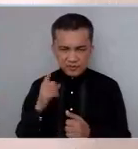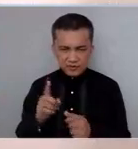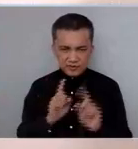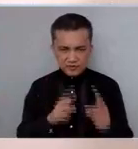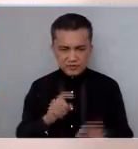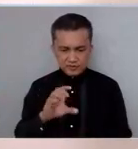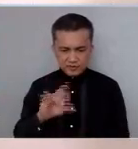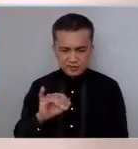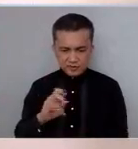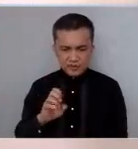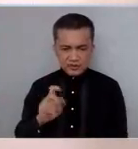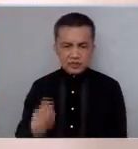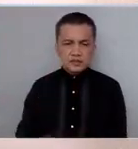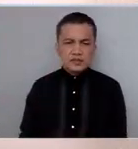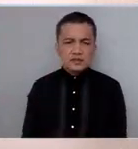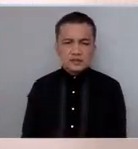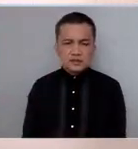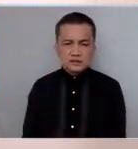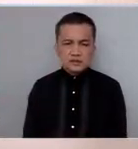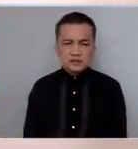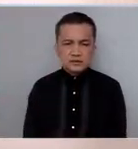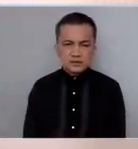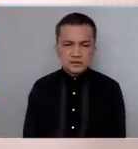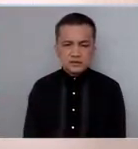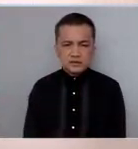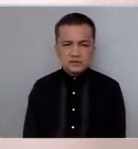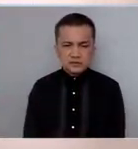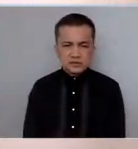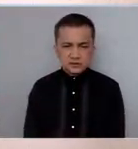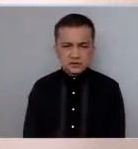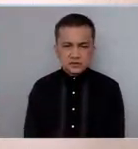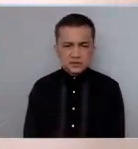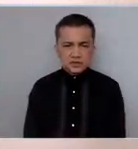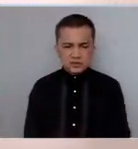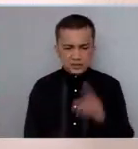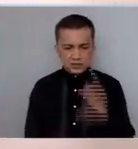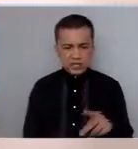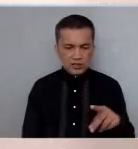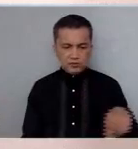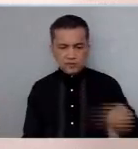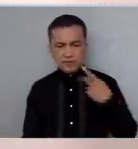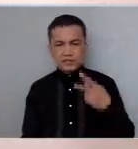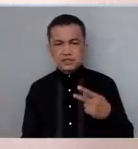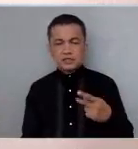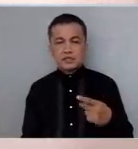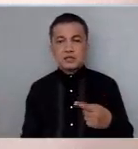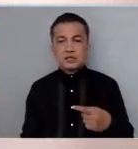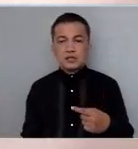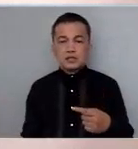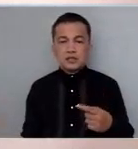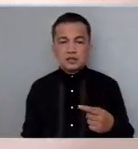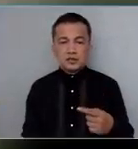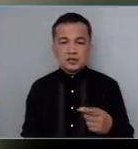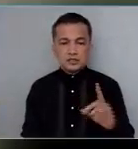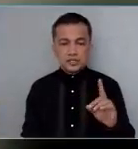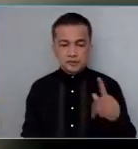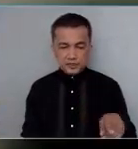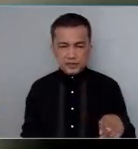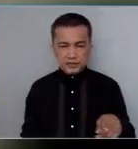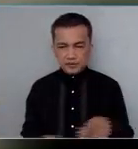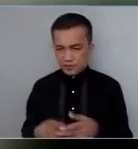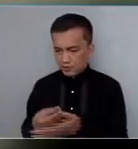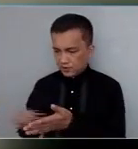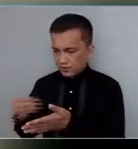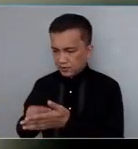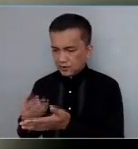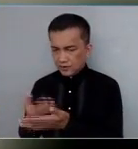client. And then from there, yung down payment na binigay sa akin ay pinambili ko ng materials, ng